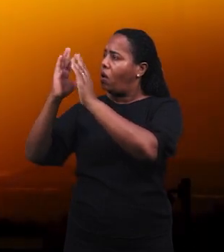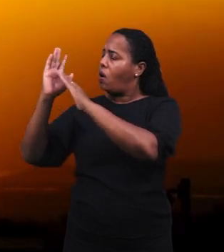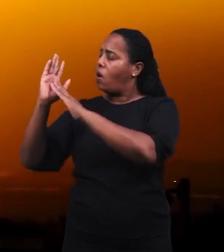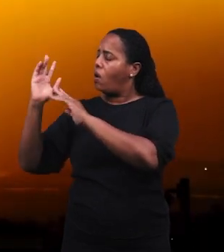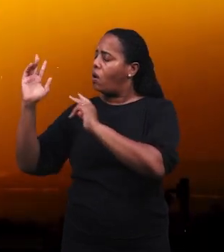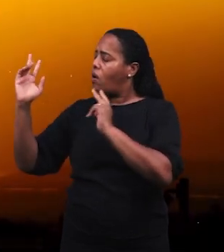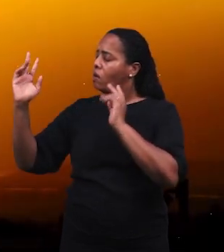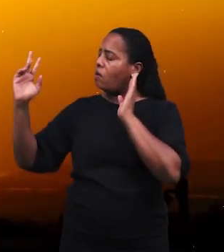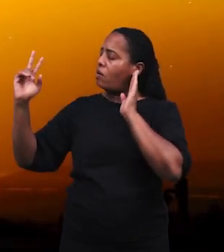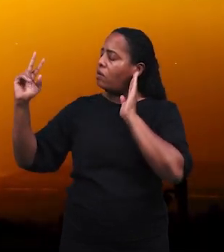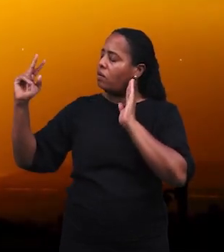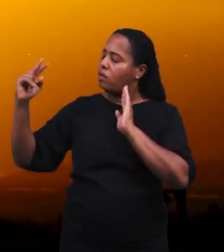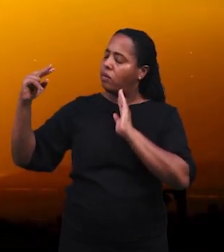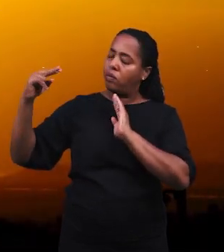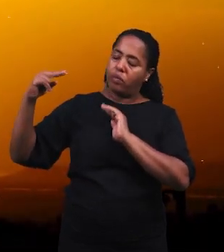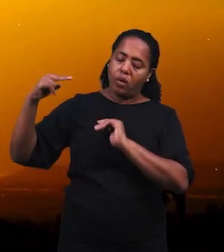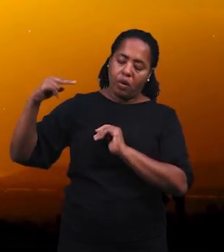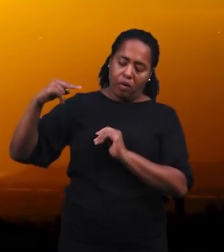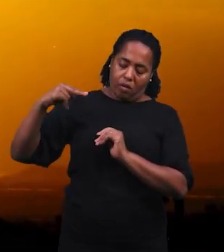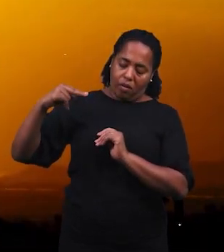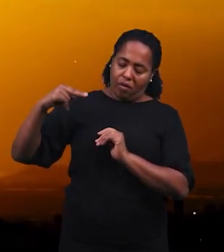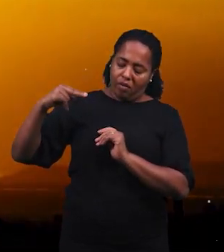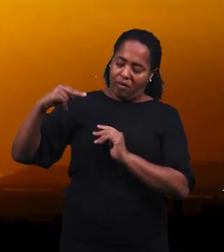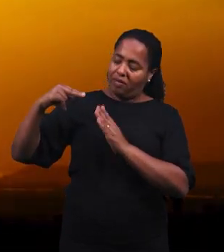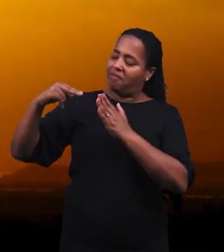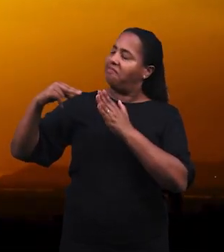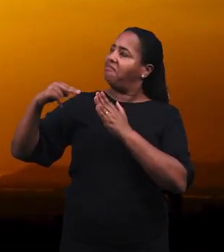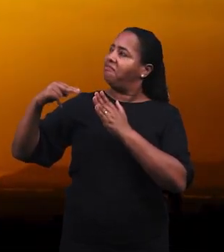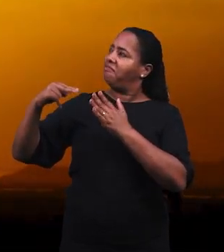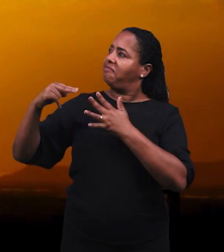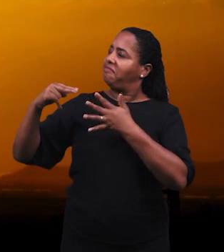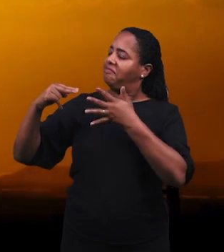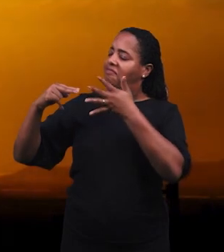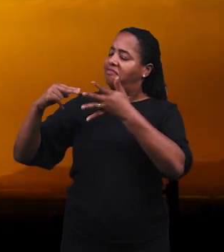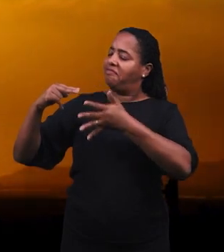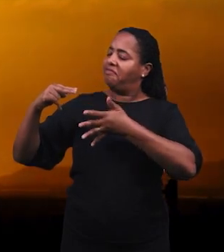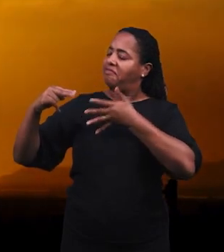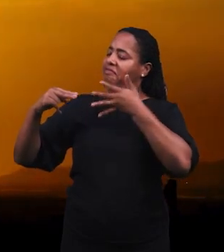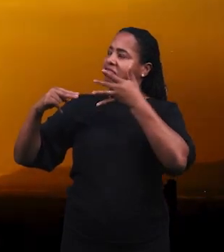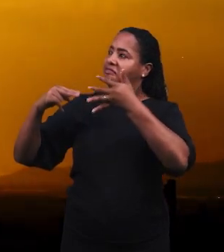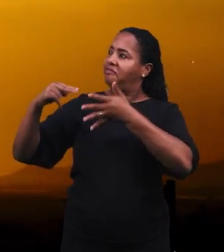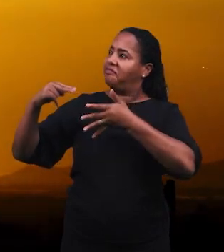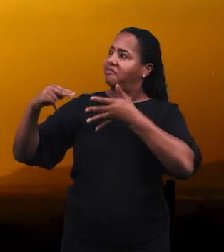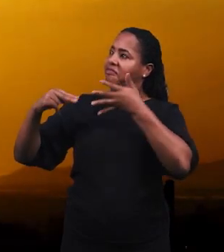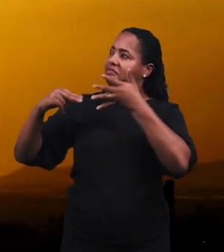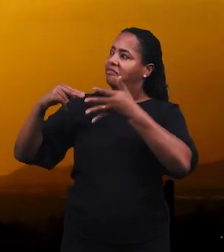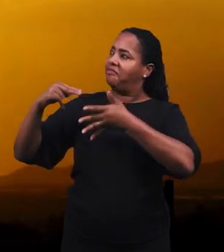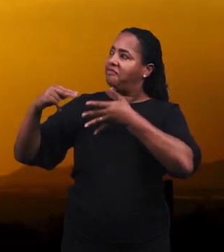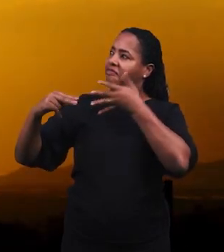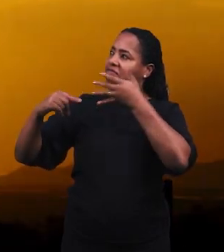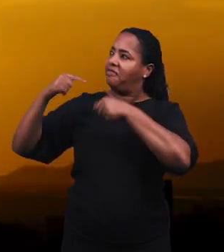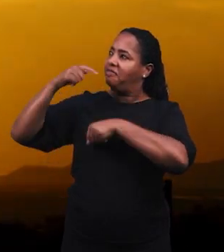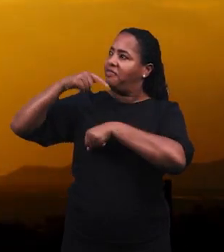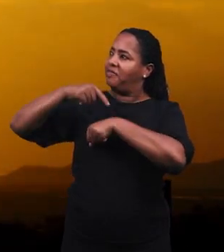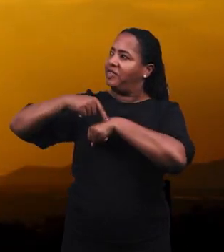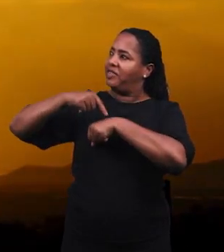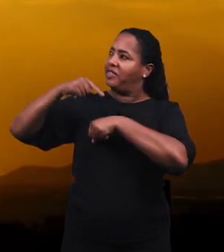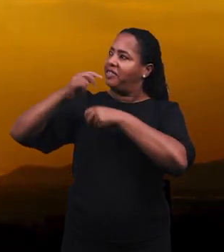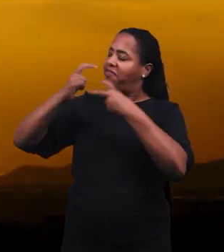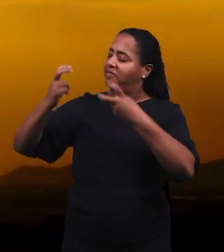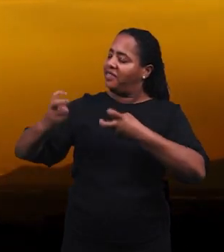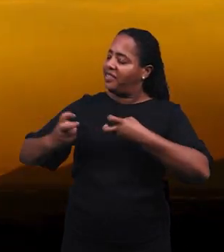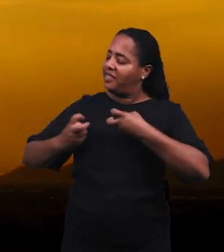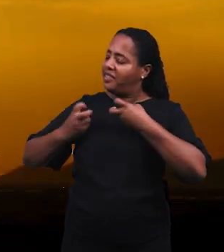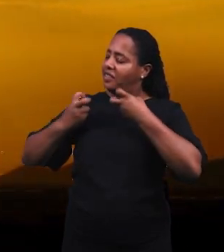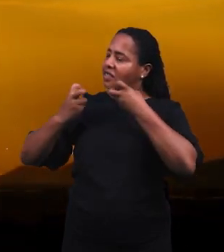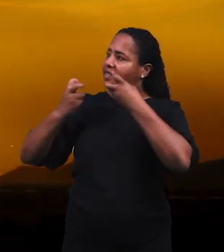Господь, преклони ко мне ухо твое, к воззванию голоса моего,